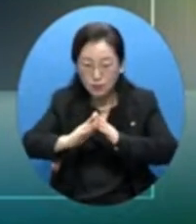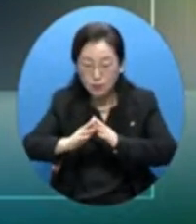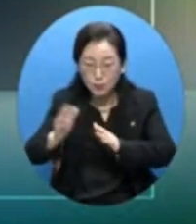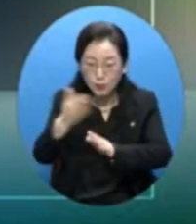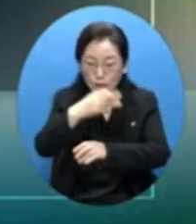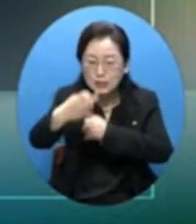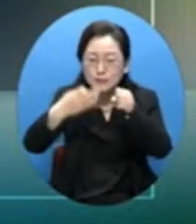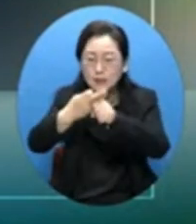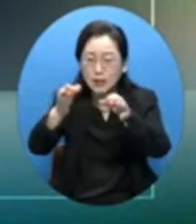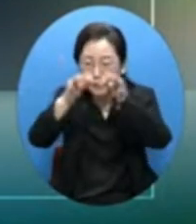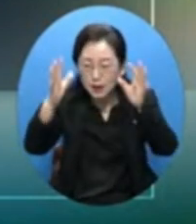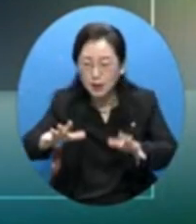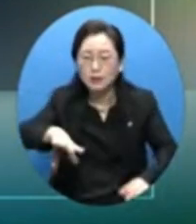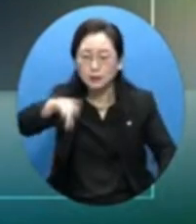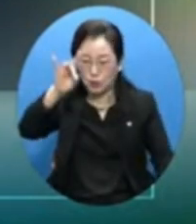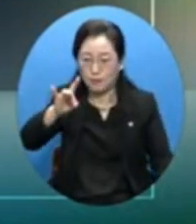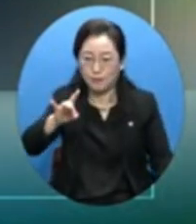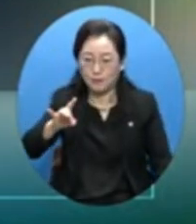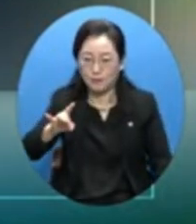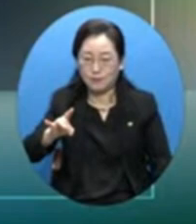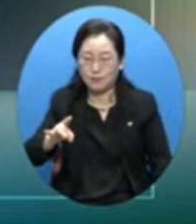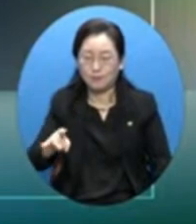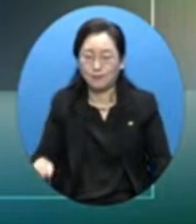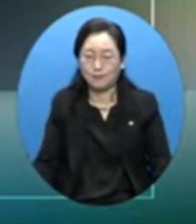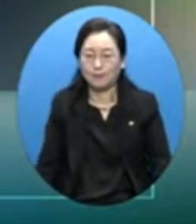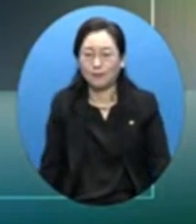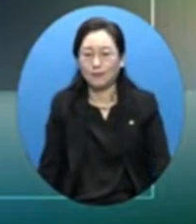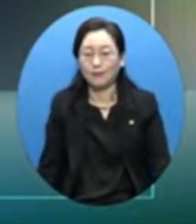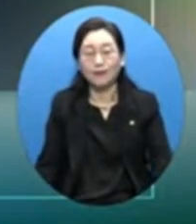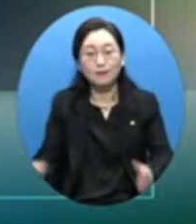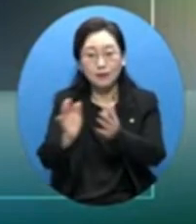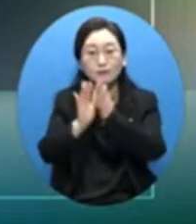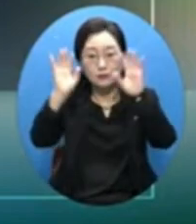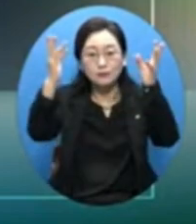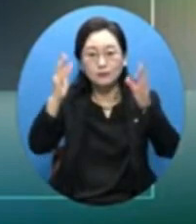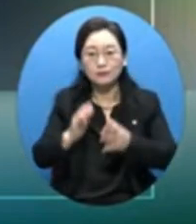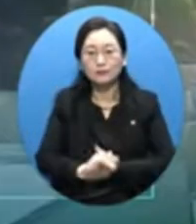만에 처음 있던 일이었다. 할렐루야!